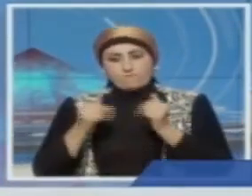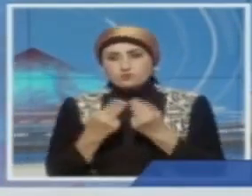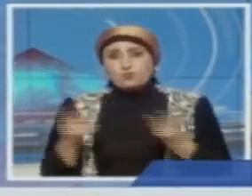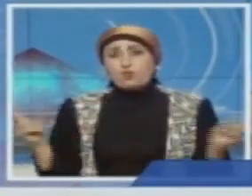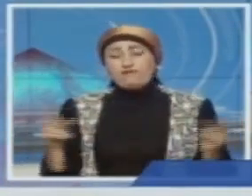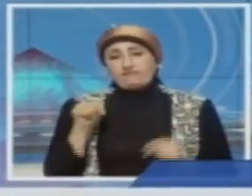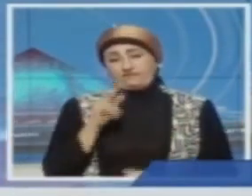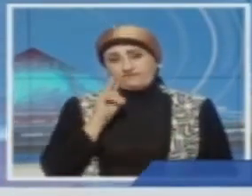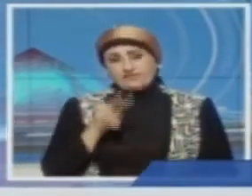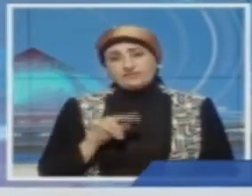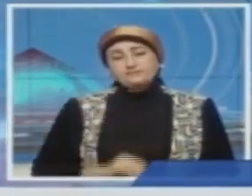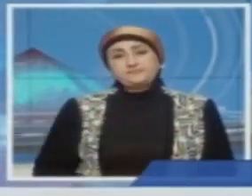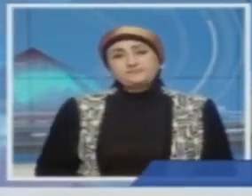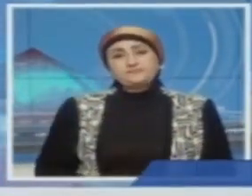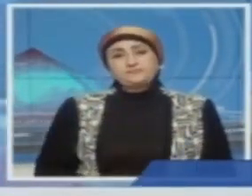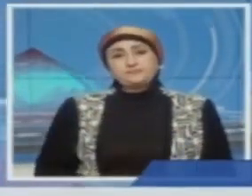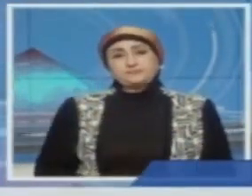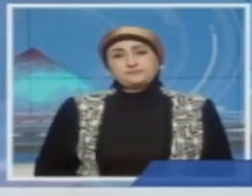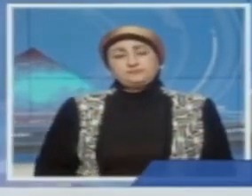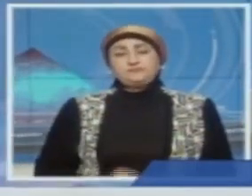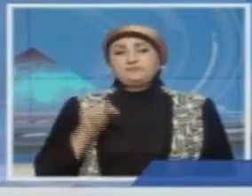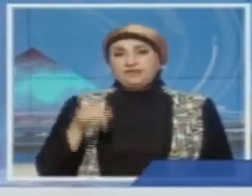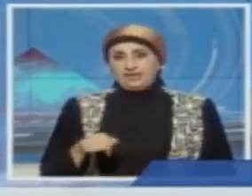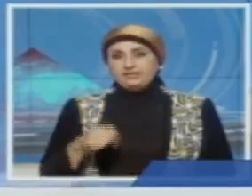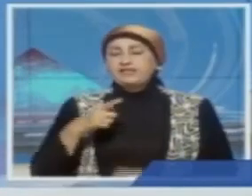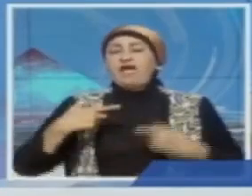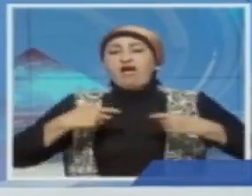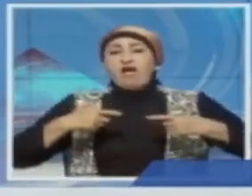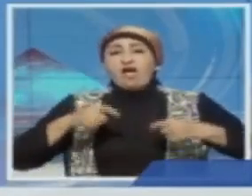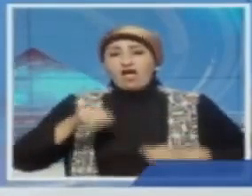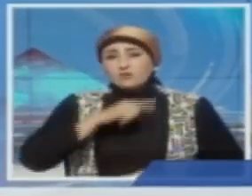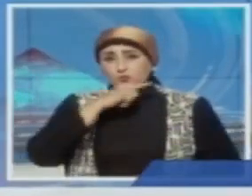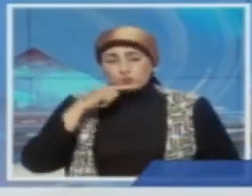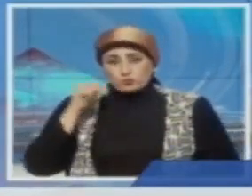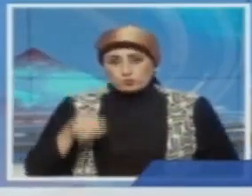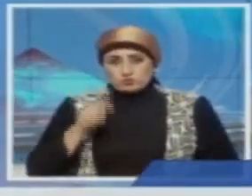في هذا الظرف؟ طبعا لا شك ان الحرب الروسيه الاوكرانيه في فاطمه